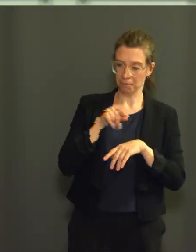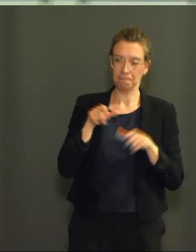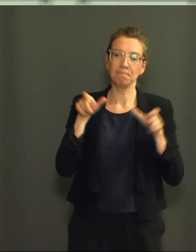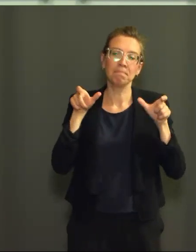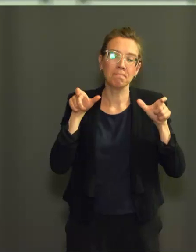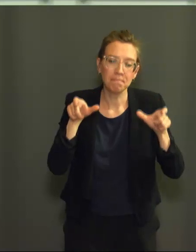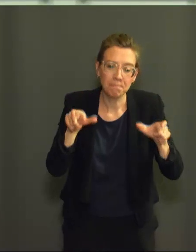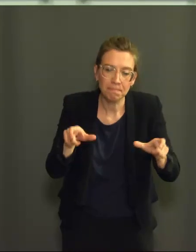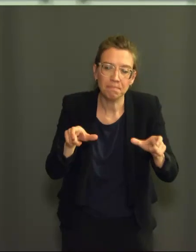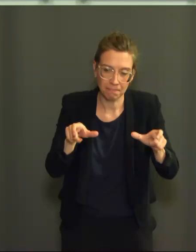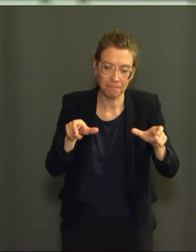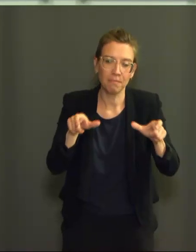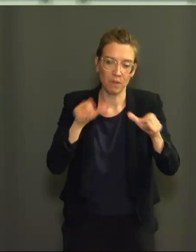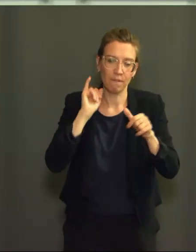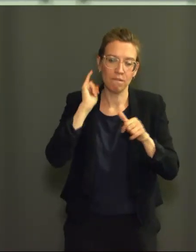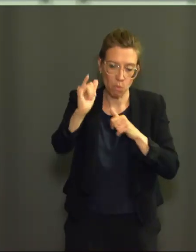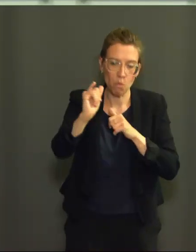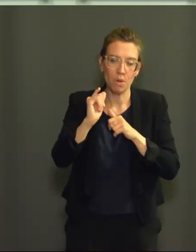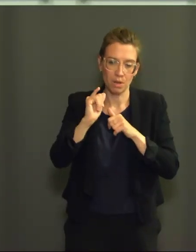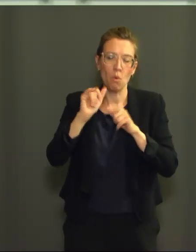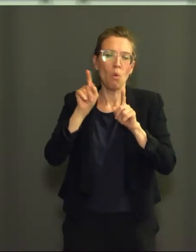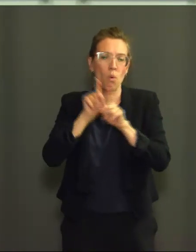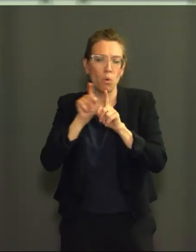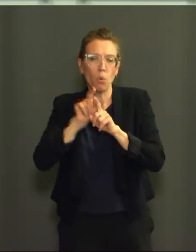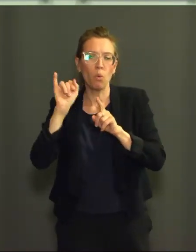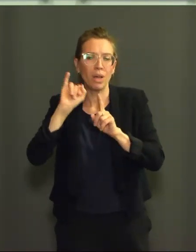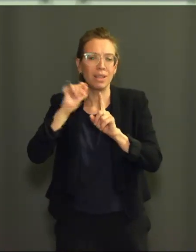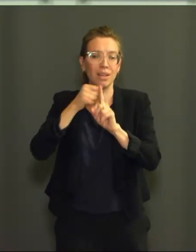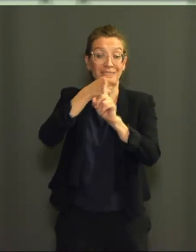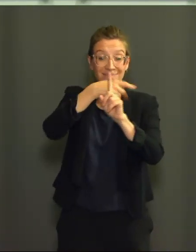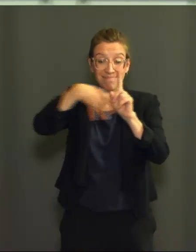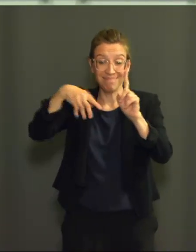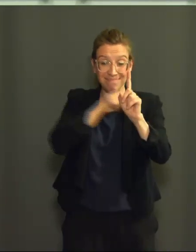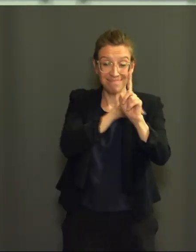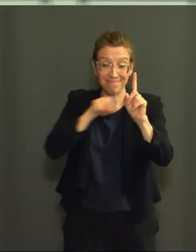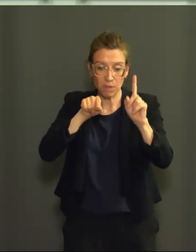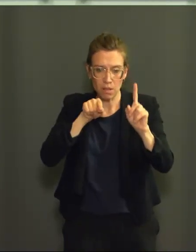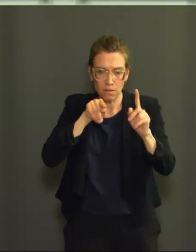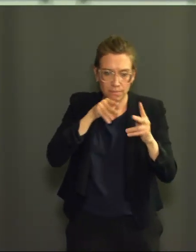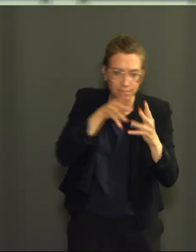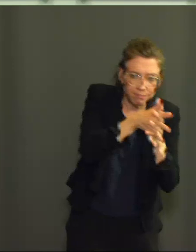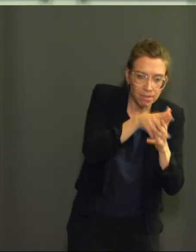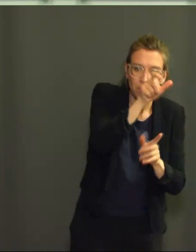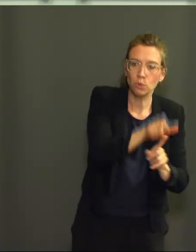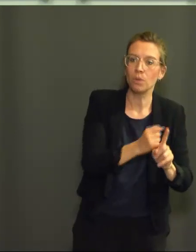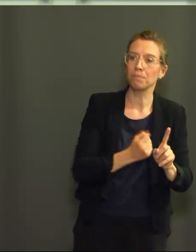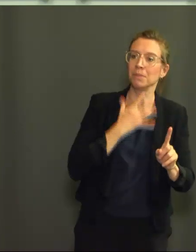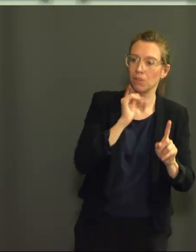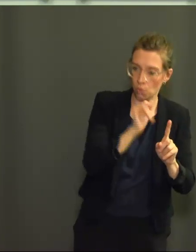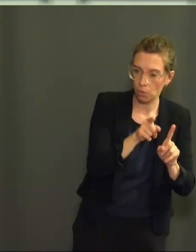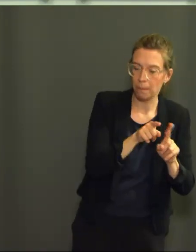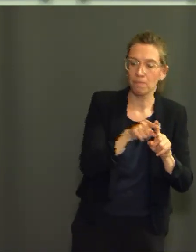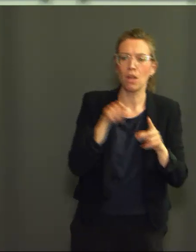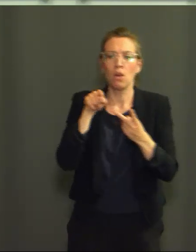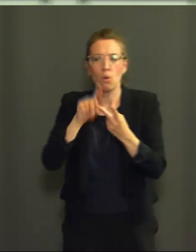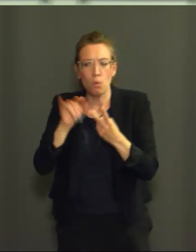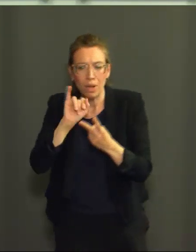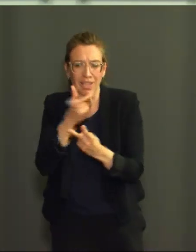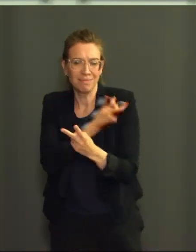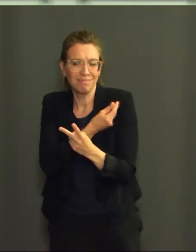varianten, het type vaccin en ook de periode die verstreken is sinds de vaccinatie. Dit zal onder andere